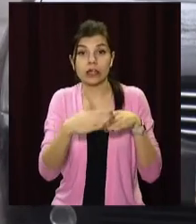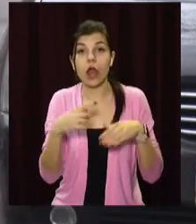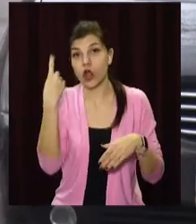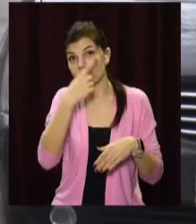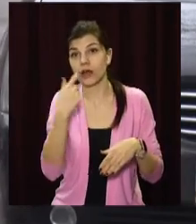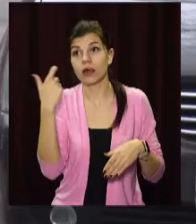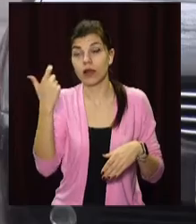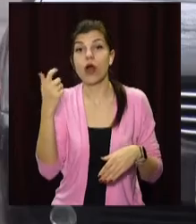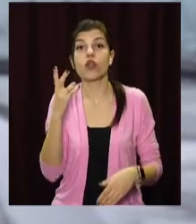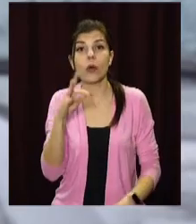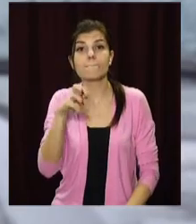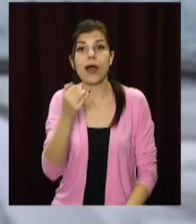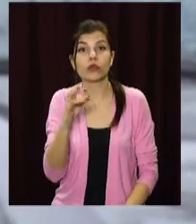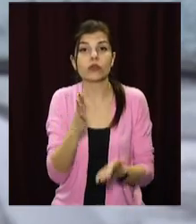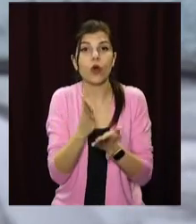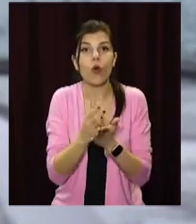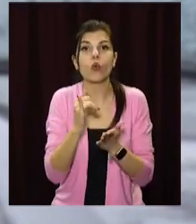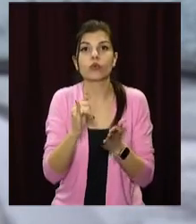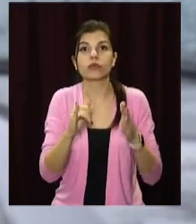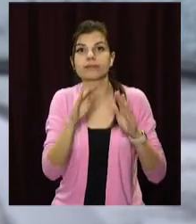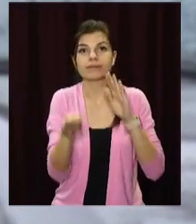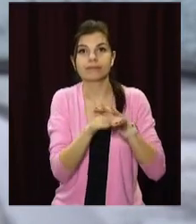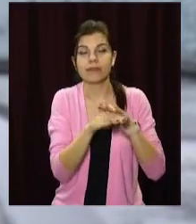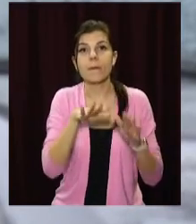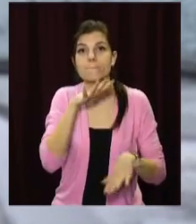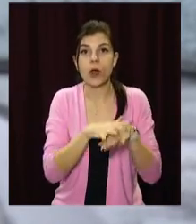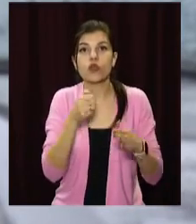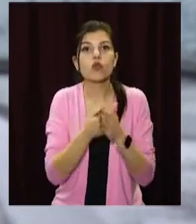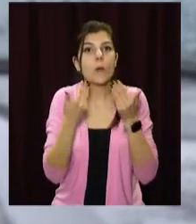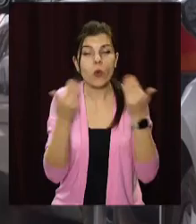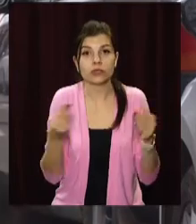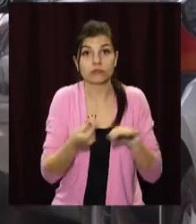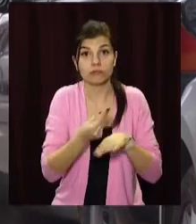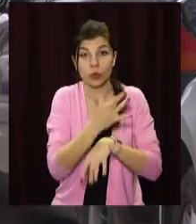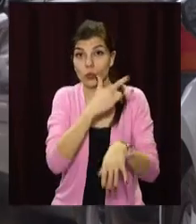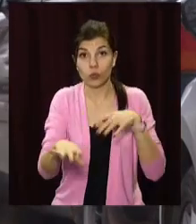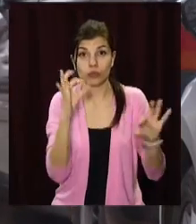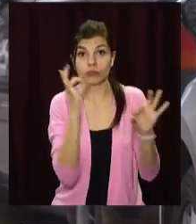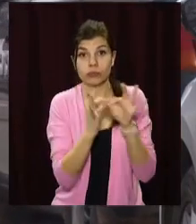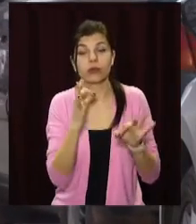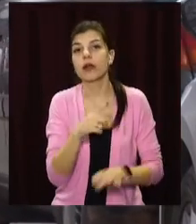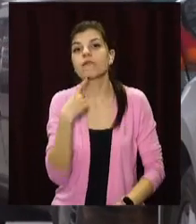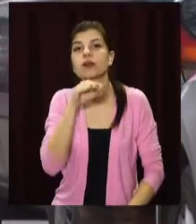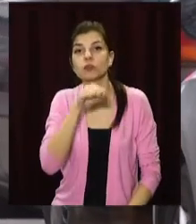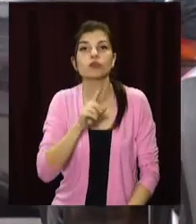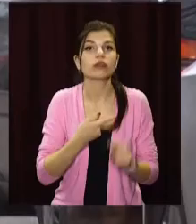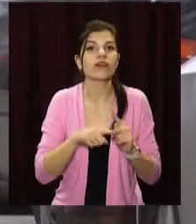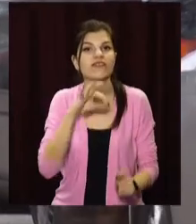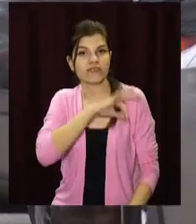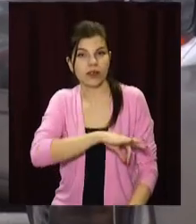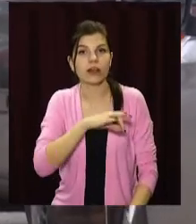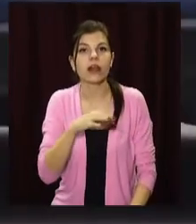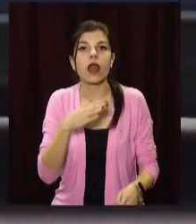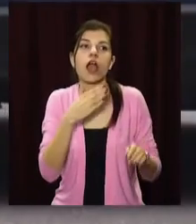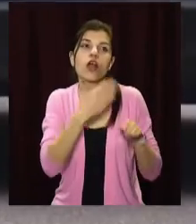сам клієнт, але майно знаходиться у заставі банку до останнього платежу. До того ж, говорять експерти, це вигідна